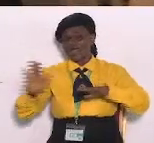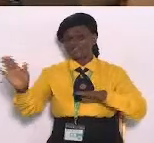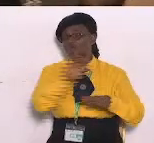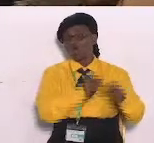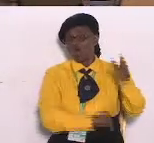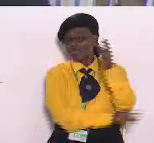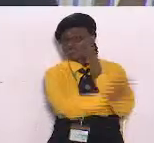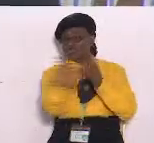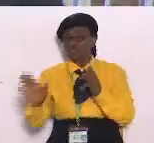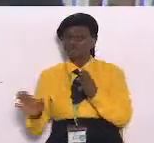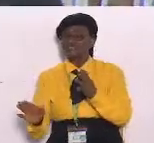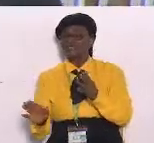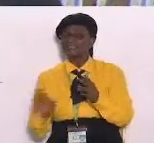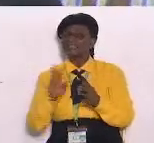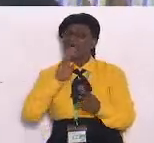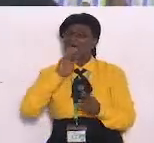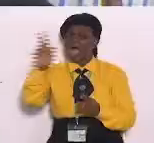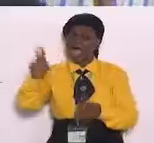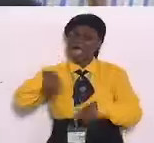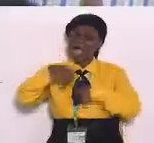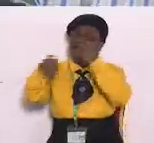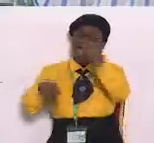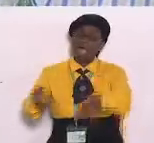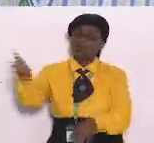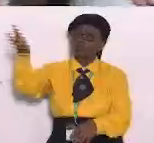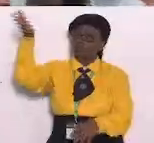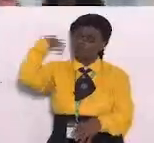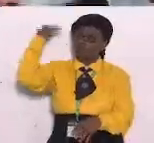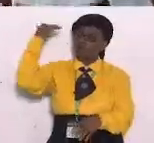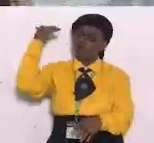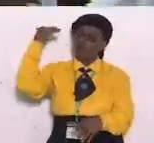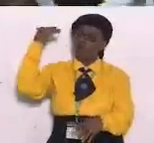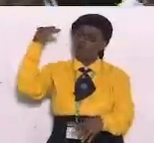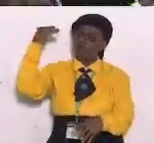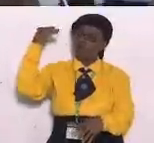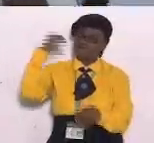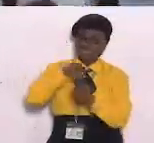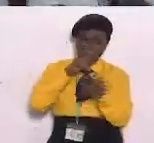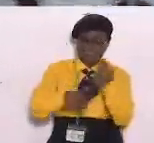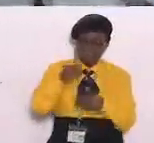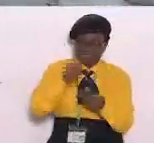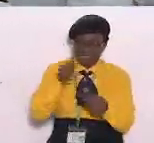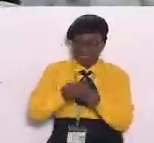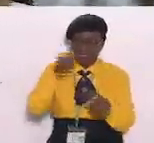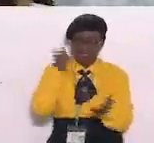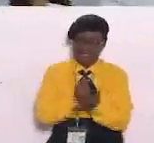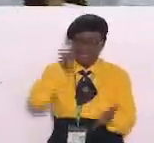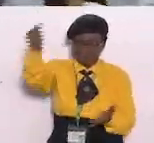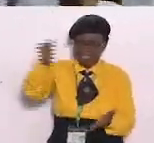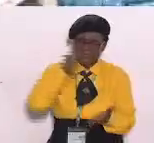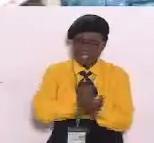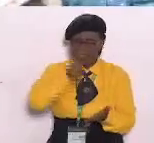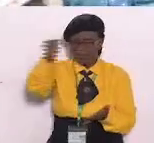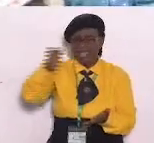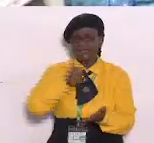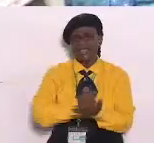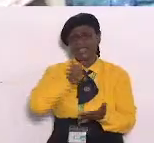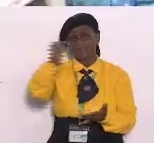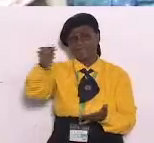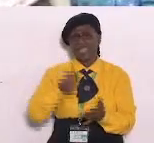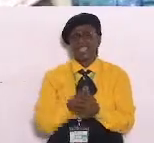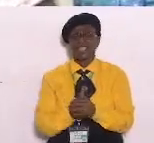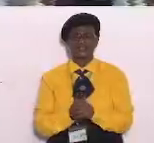la fin de cette année le ciège sur votre vie sera